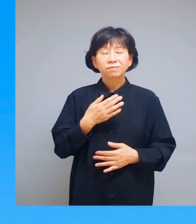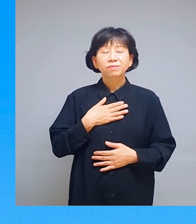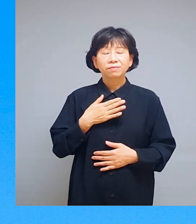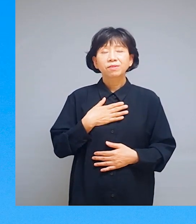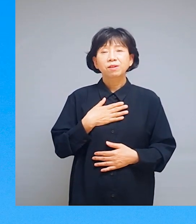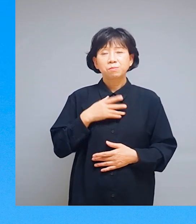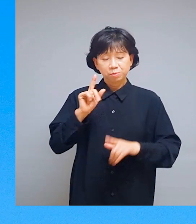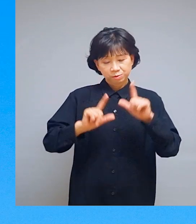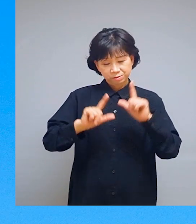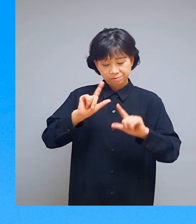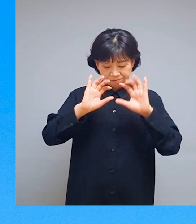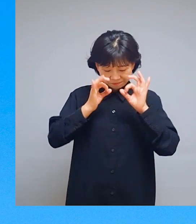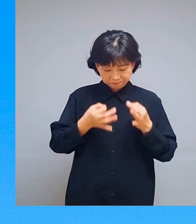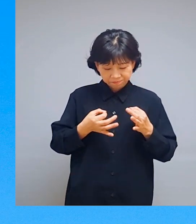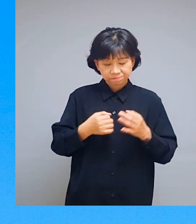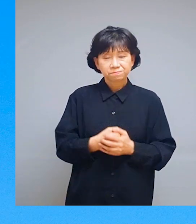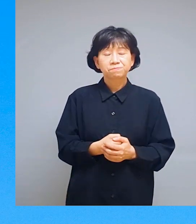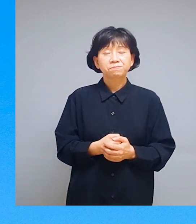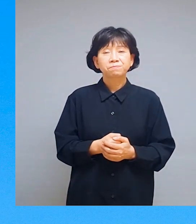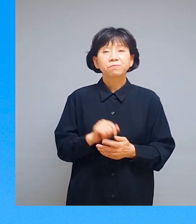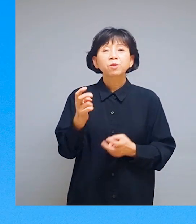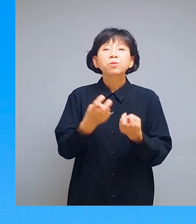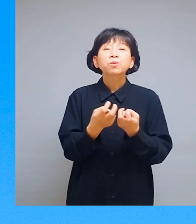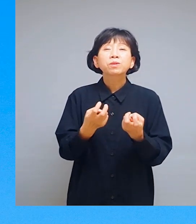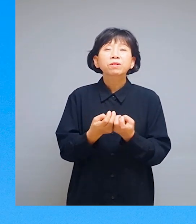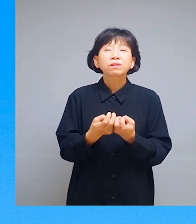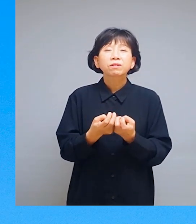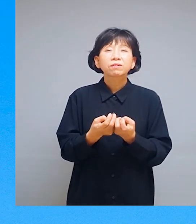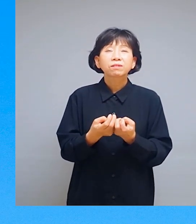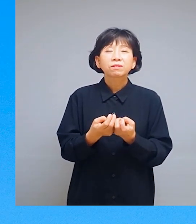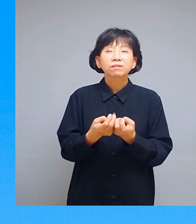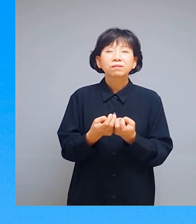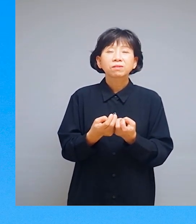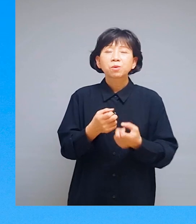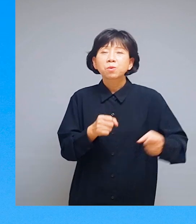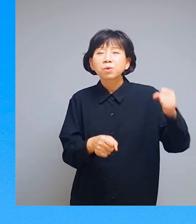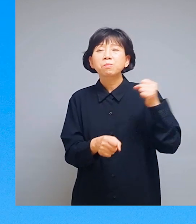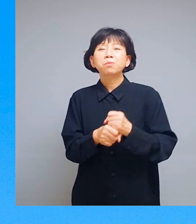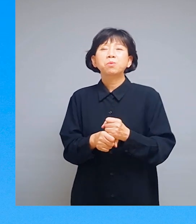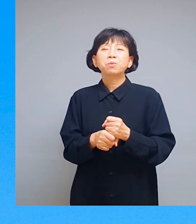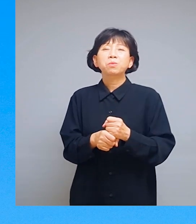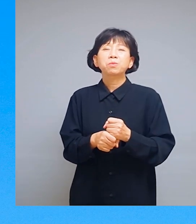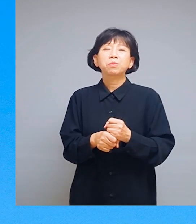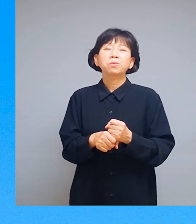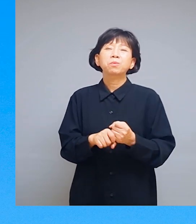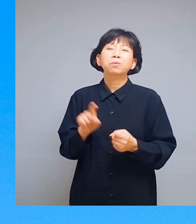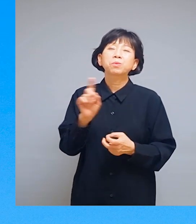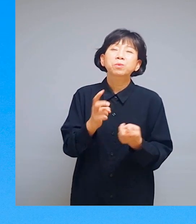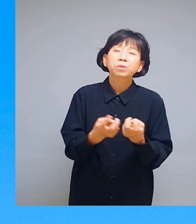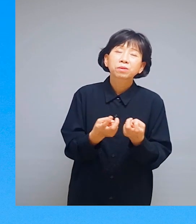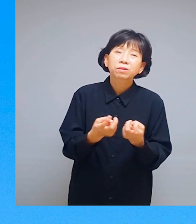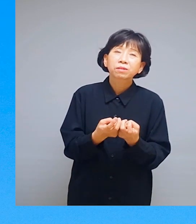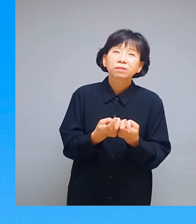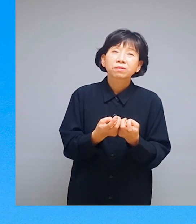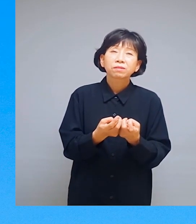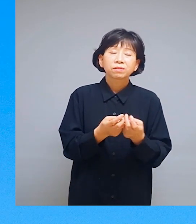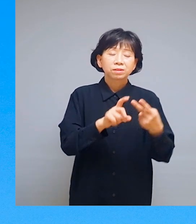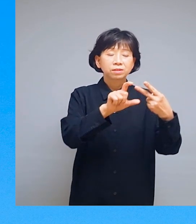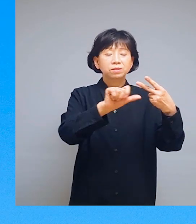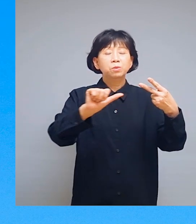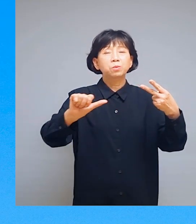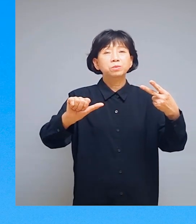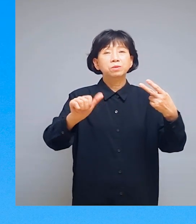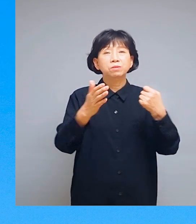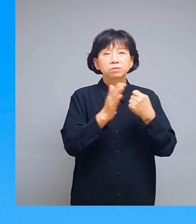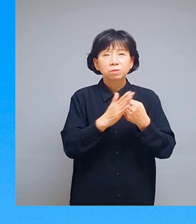있어요. 그럼 우리가 어떻게 하면 처음 사랑을 다시 기억하고 회복할 수 있을까요? 5절을 한번 볼까요?